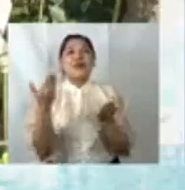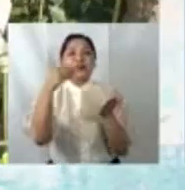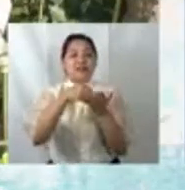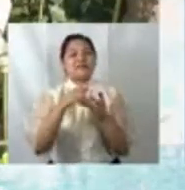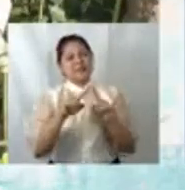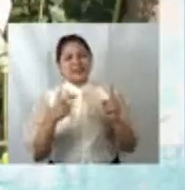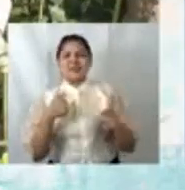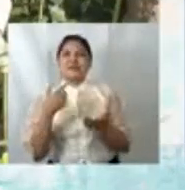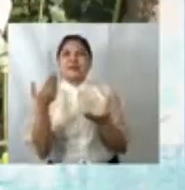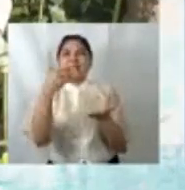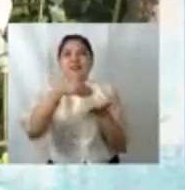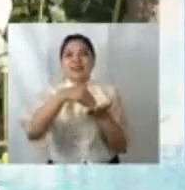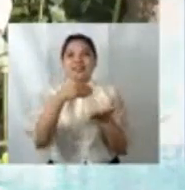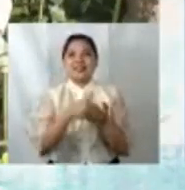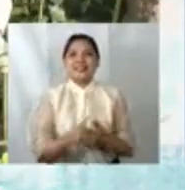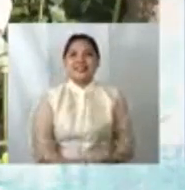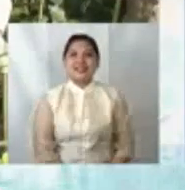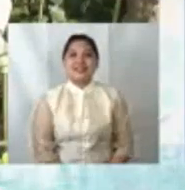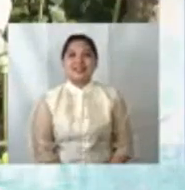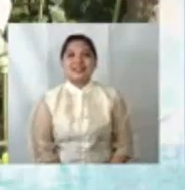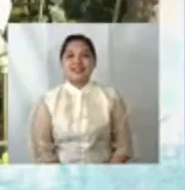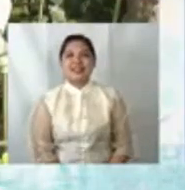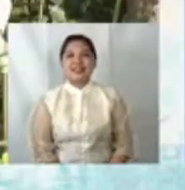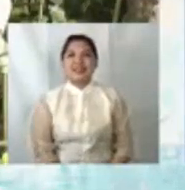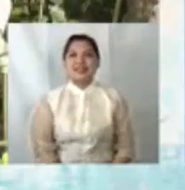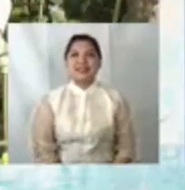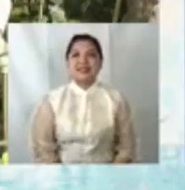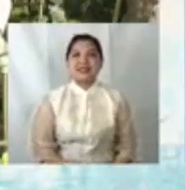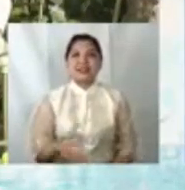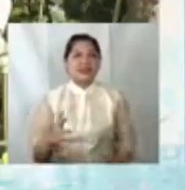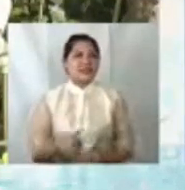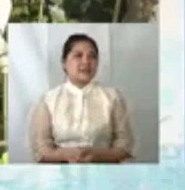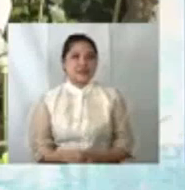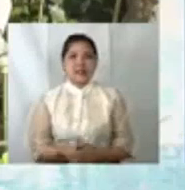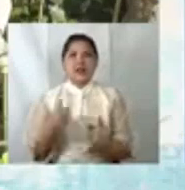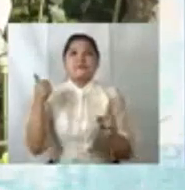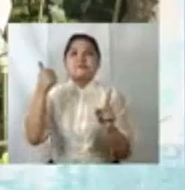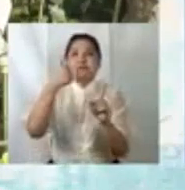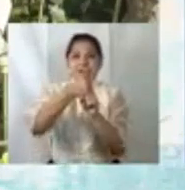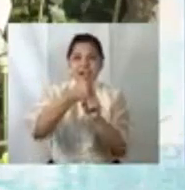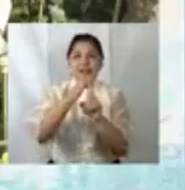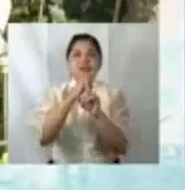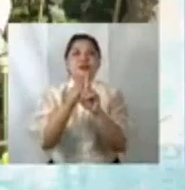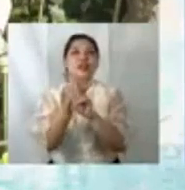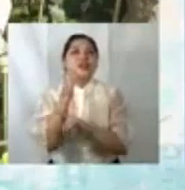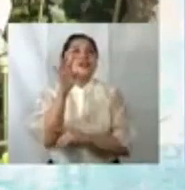Siyempre, yung impraktikalidad noong July 4 bilang kasabay